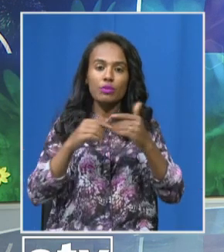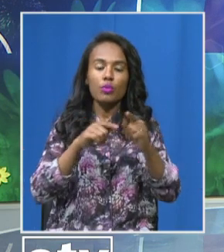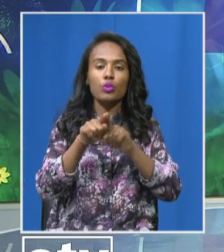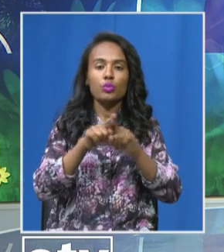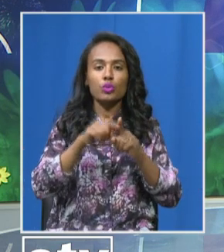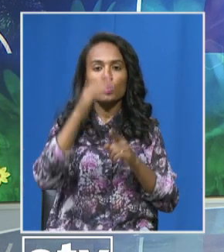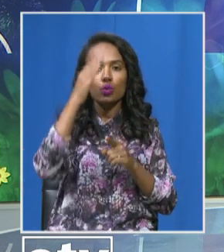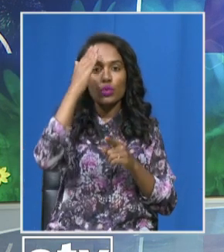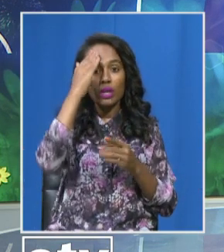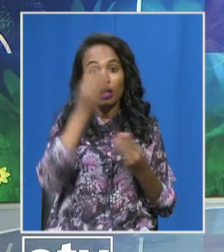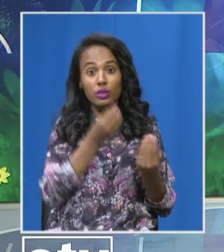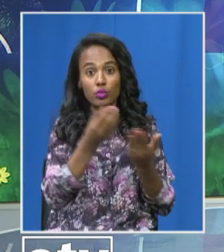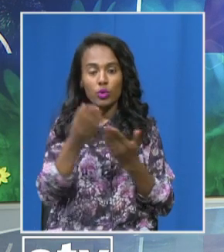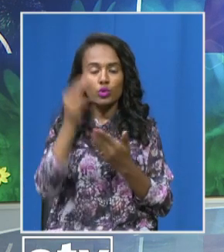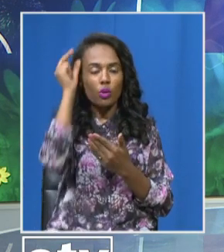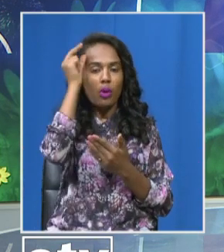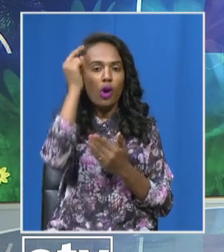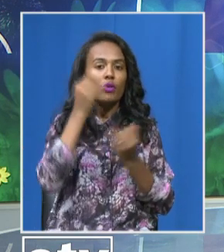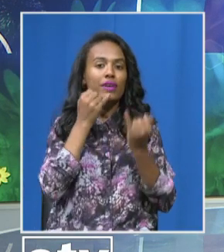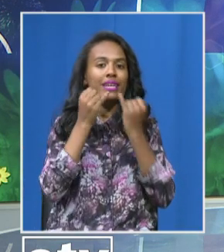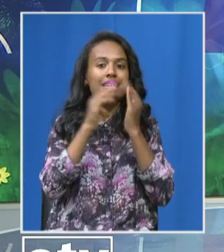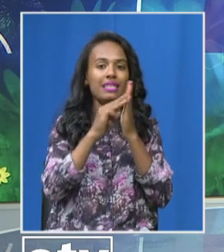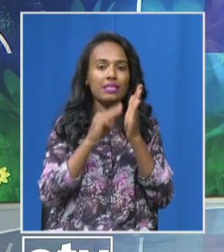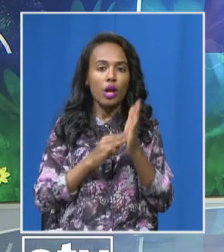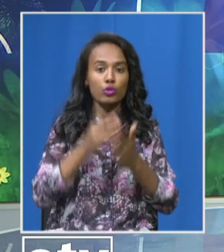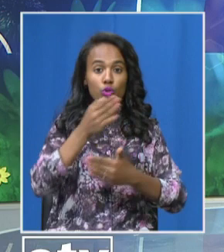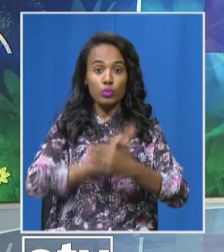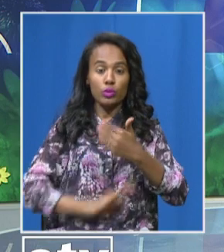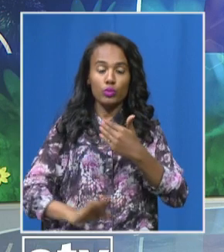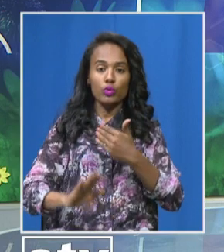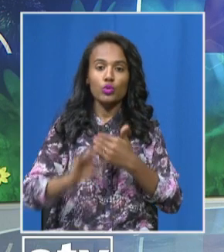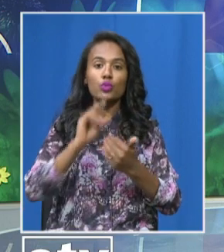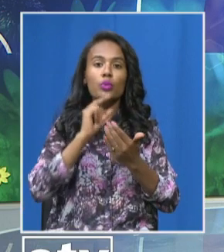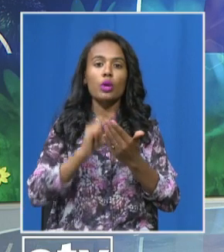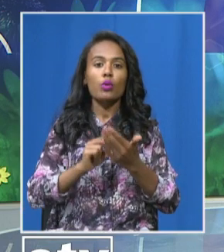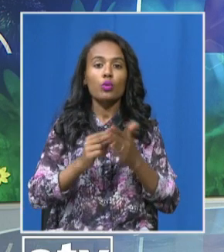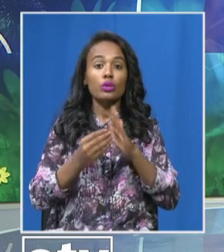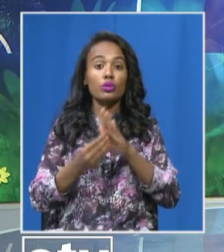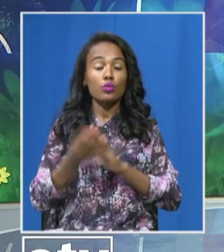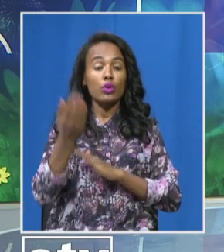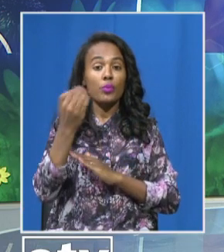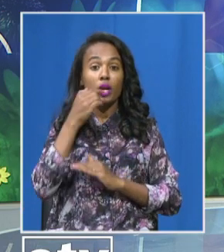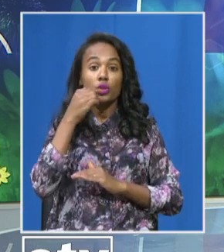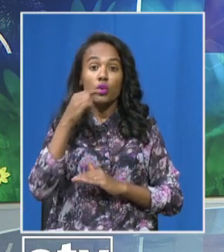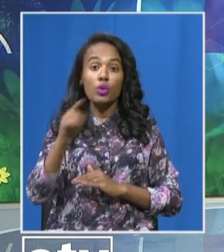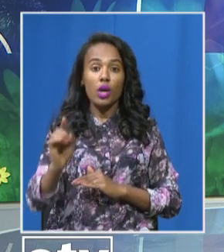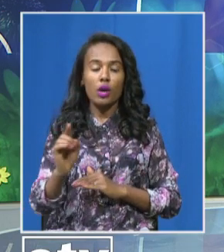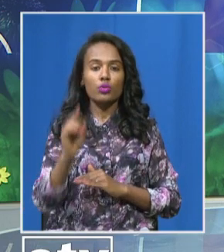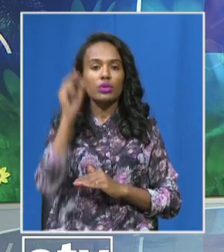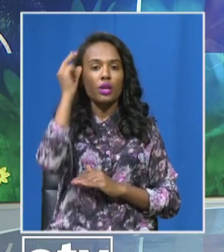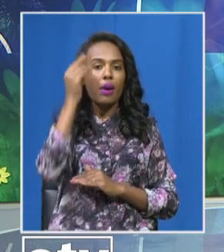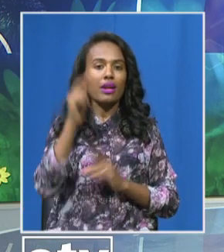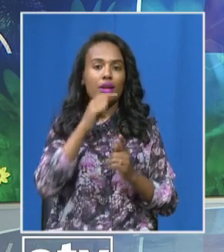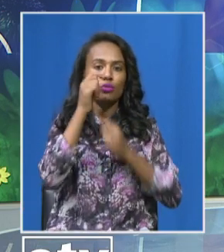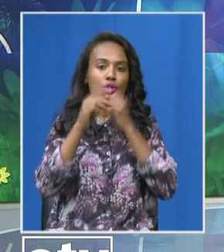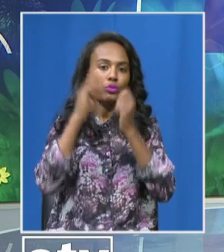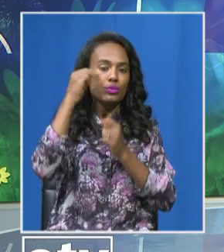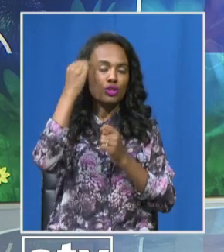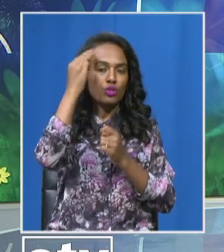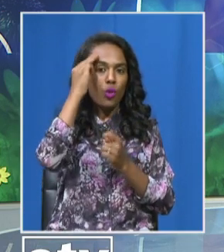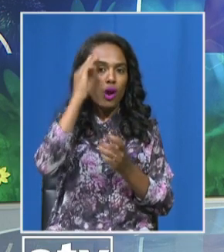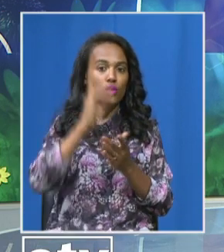እውቅና ተሰጥቷቸዋል። ባህላዊ የእርቅ ስርዓቶች በትውልዶች በጎ ተጽዕኖ ነበራቸው ያሉት የባህልና ቱሪዝም